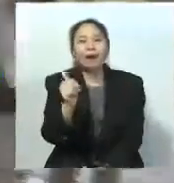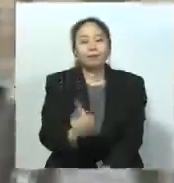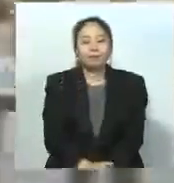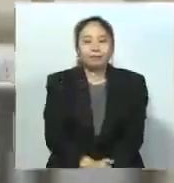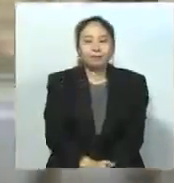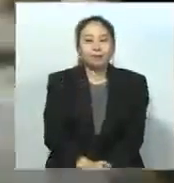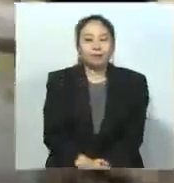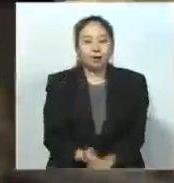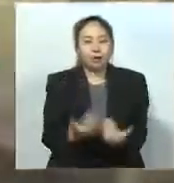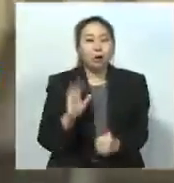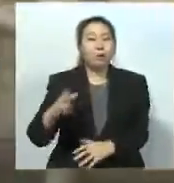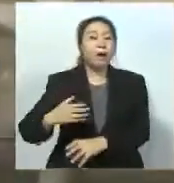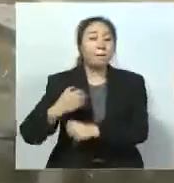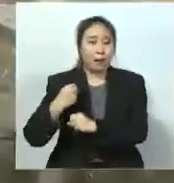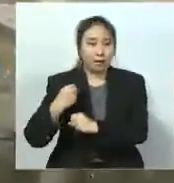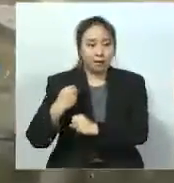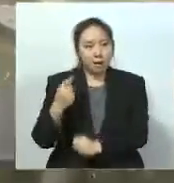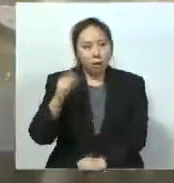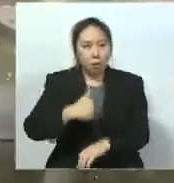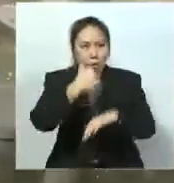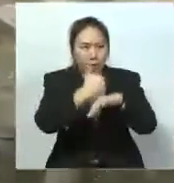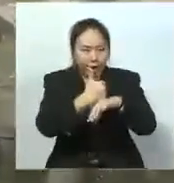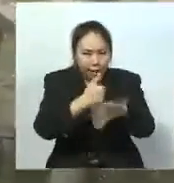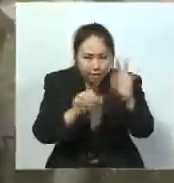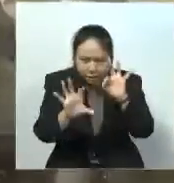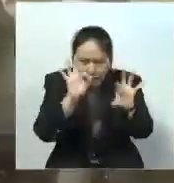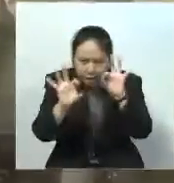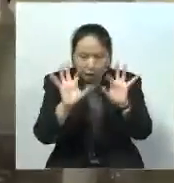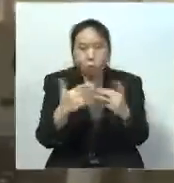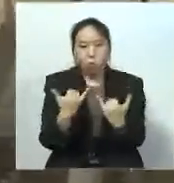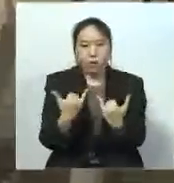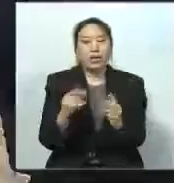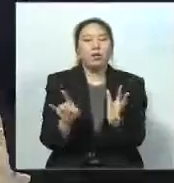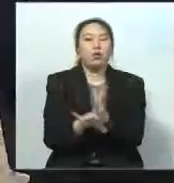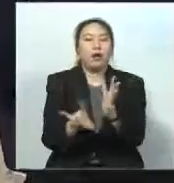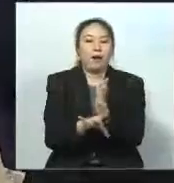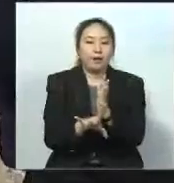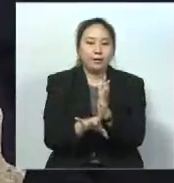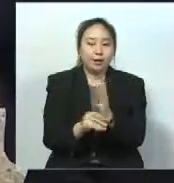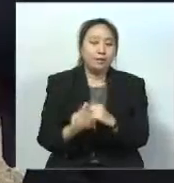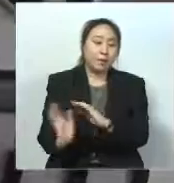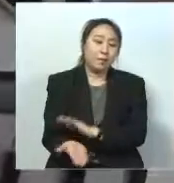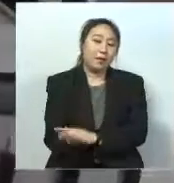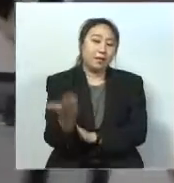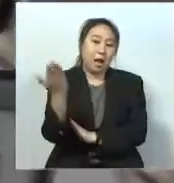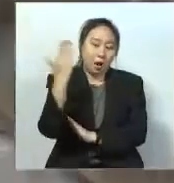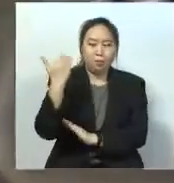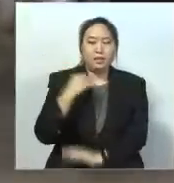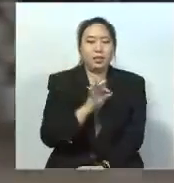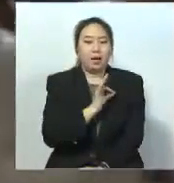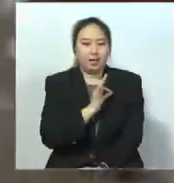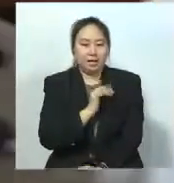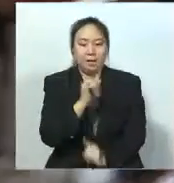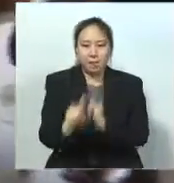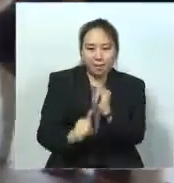นอย่างเสียงเลือกหัวหน้าพรรคประชาธิปัตย์วันนี้นะครับก็เป็นวันสุดท้ายโดยตั้งแต่ช่วงเช้าที่ผ่านมานะครับก็มีสมาชิกพรรคเนี่ยเดินทางมา